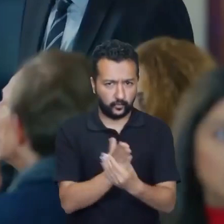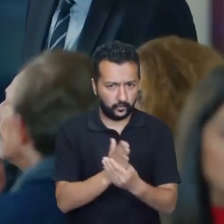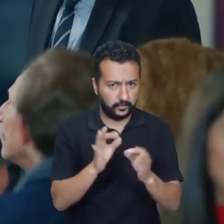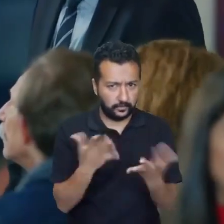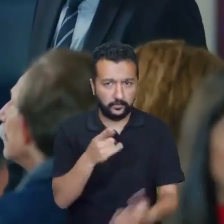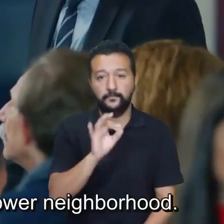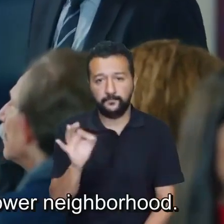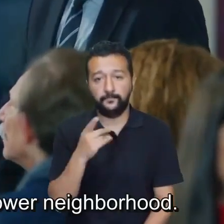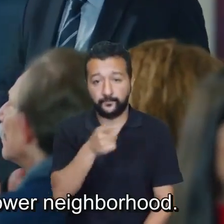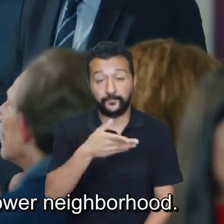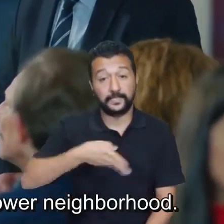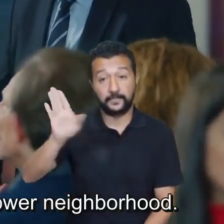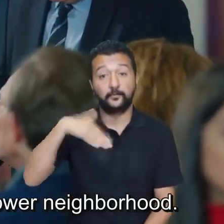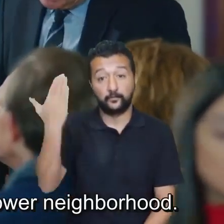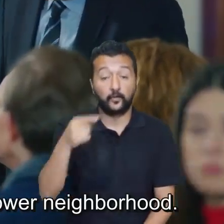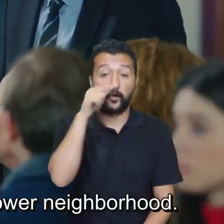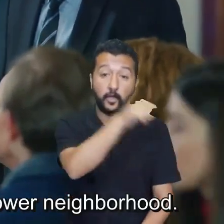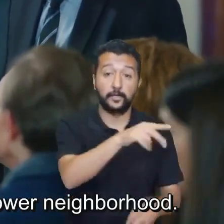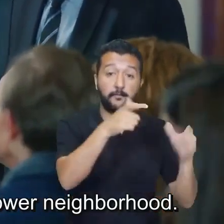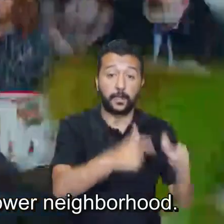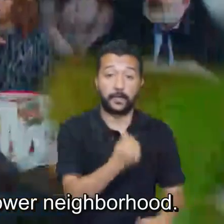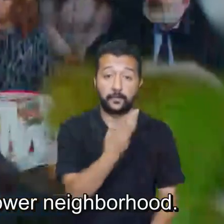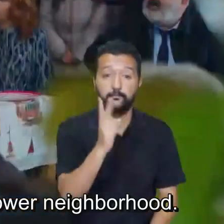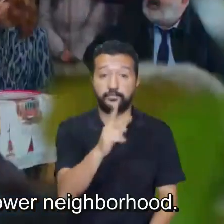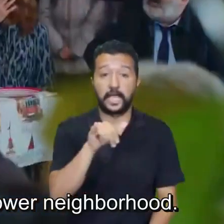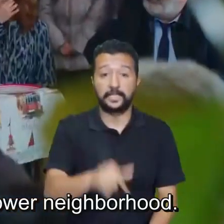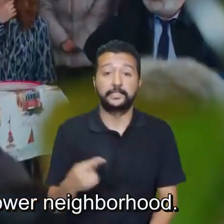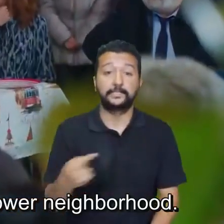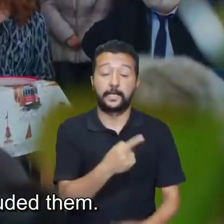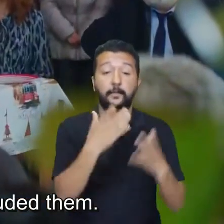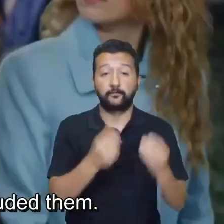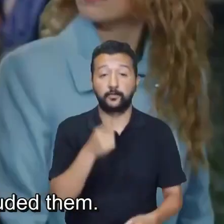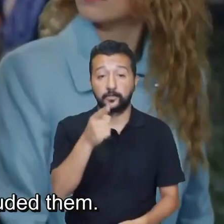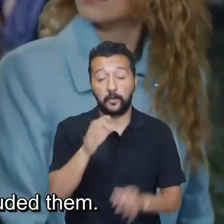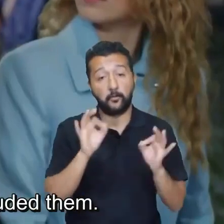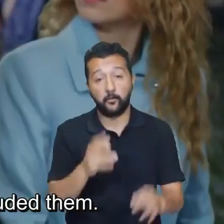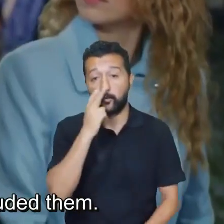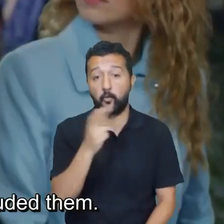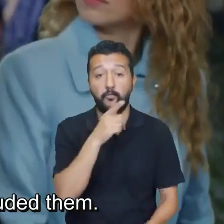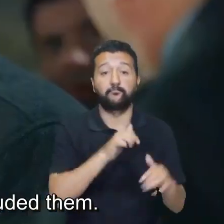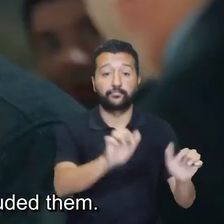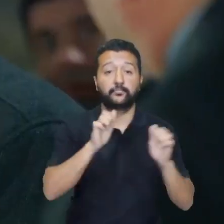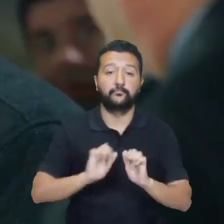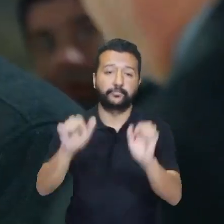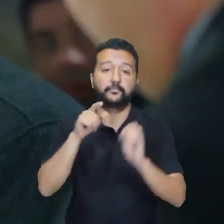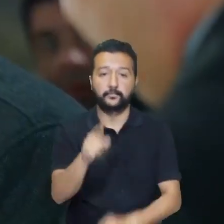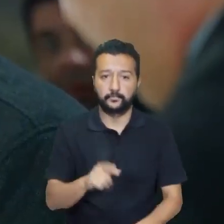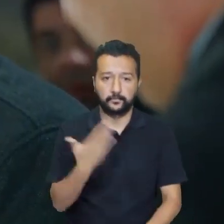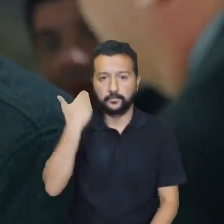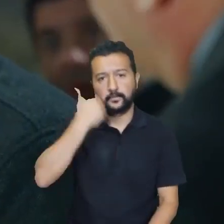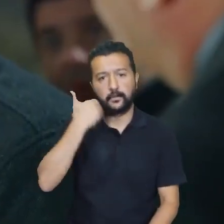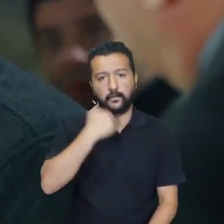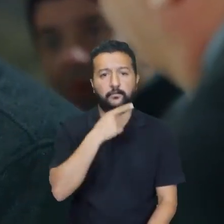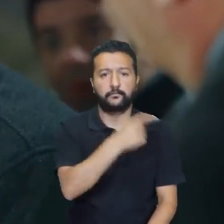dosyalar? Ha. Sen gittikten sonra aşağı mahalleden birkaç kişi hakkında şikayette bulunmuş. Sen ya dolandırmışsın bunları.